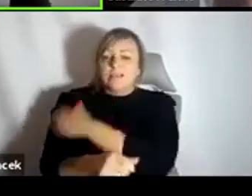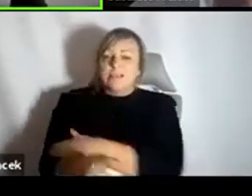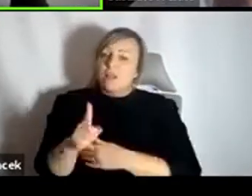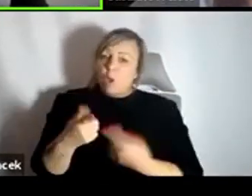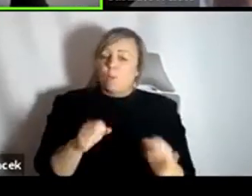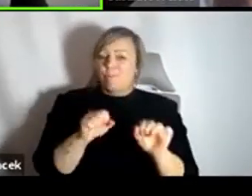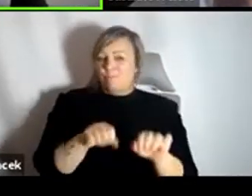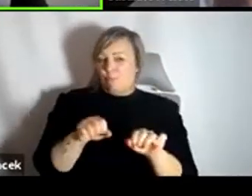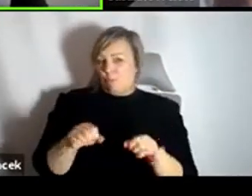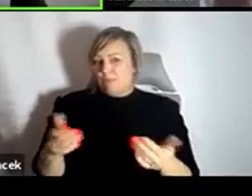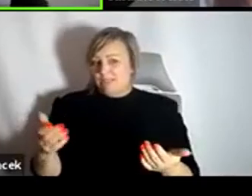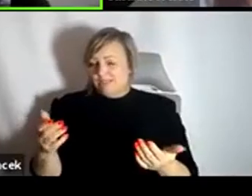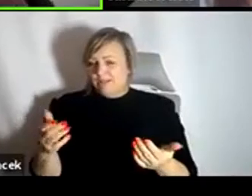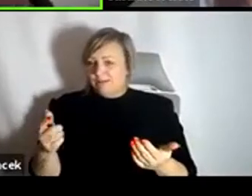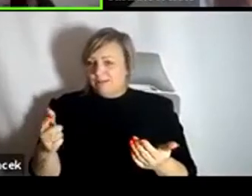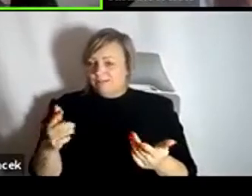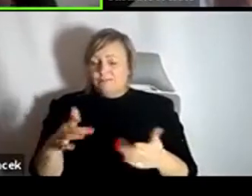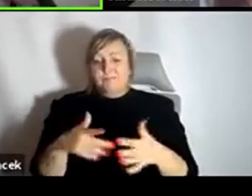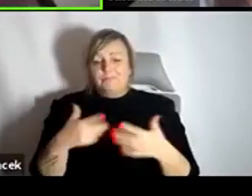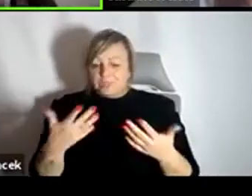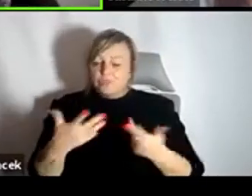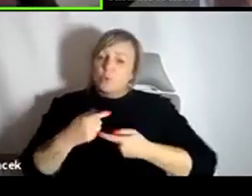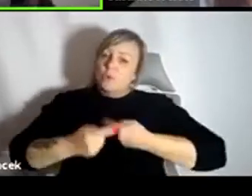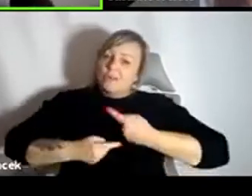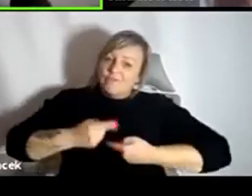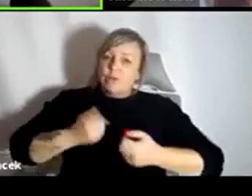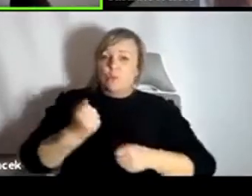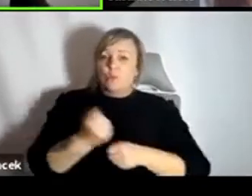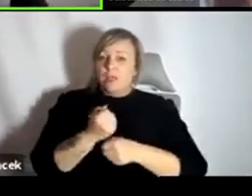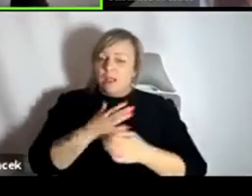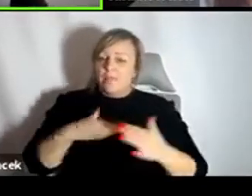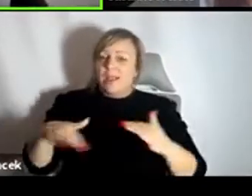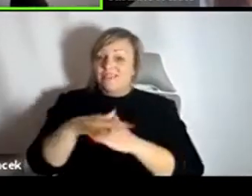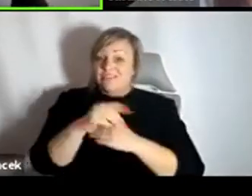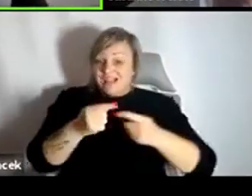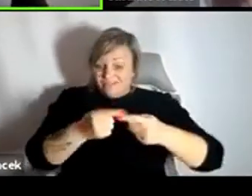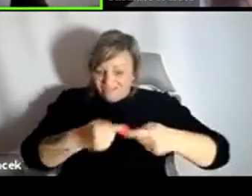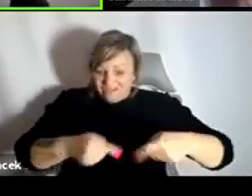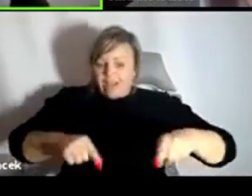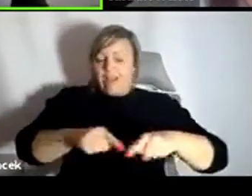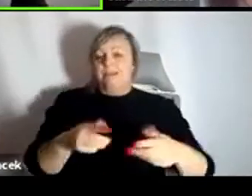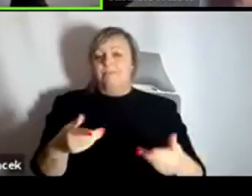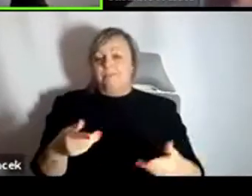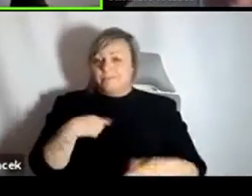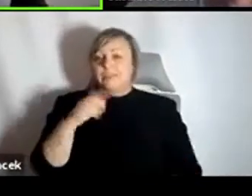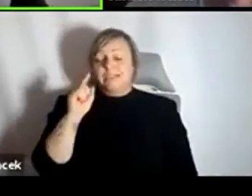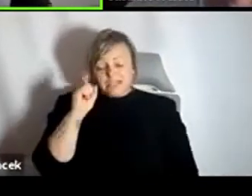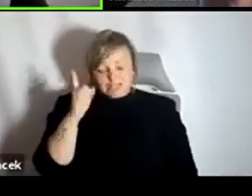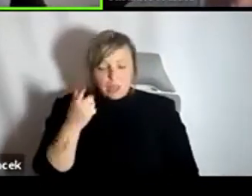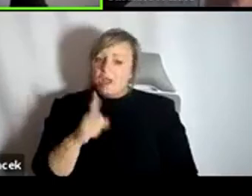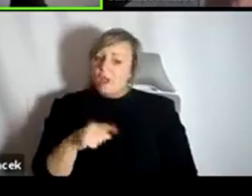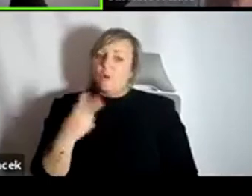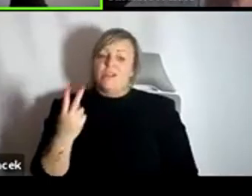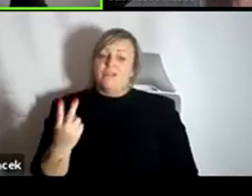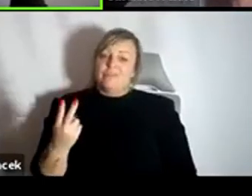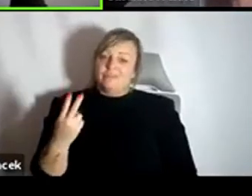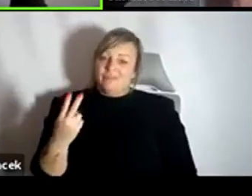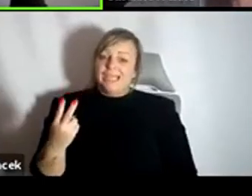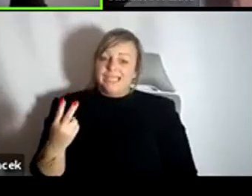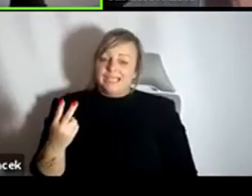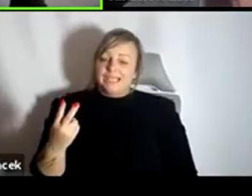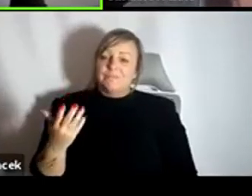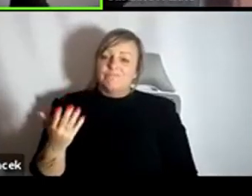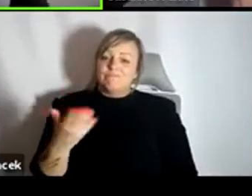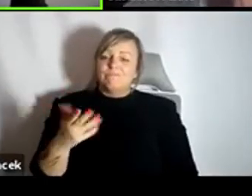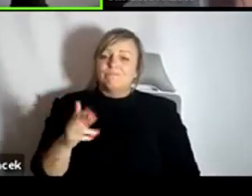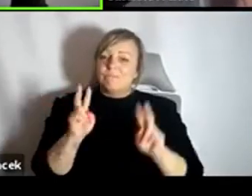Ermöglichung zur Entwicklung solcher Arbeitsfelder in den Vereinen. Und da glaube ich auch, ist ein ganz wichtiger Faktor, dass die Fanszenen